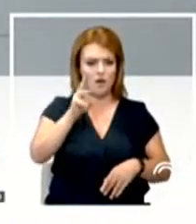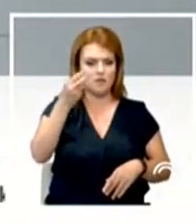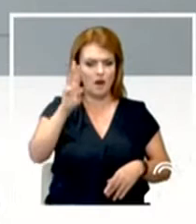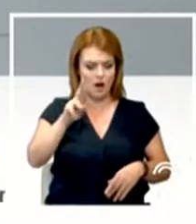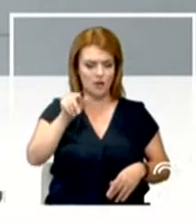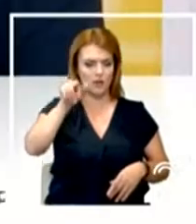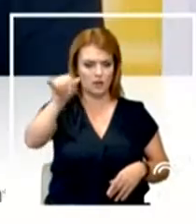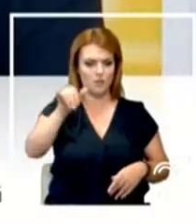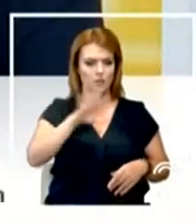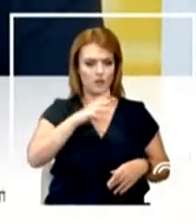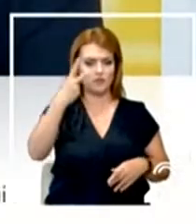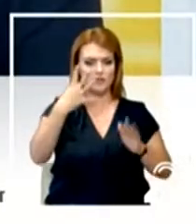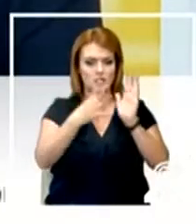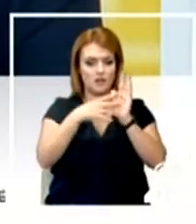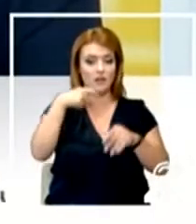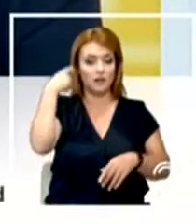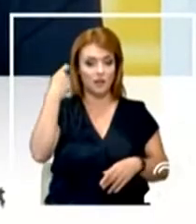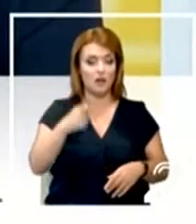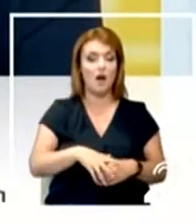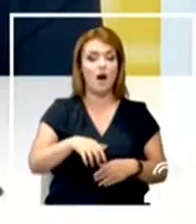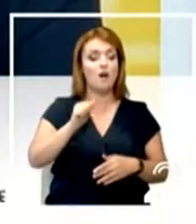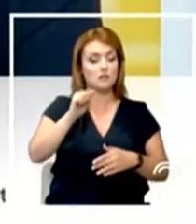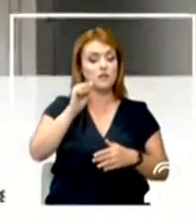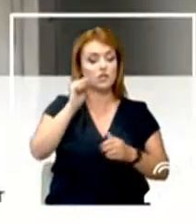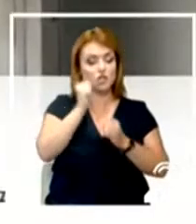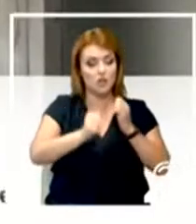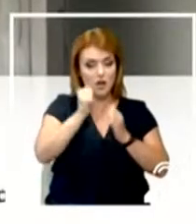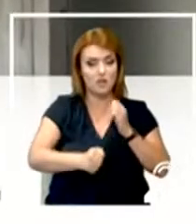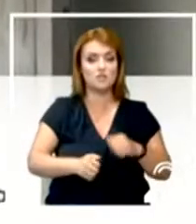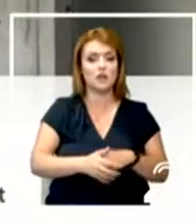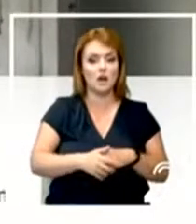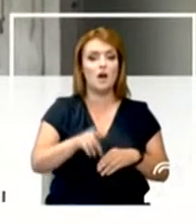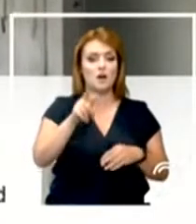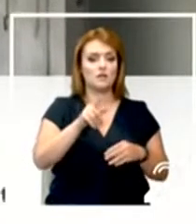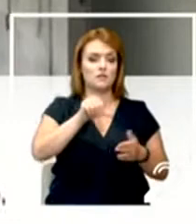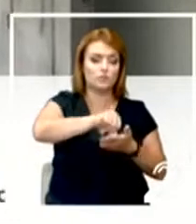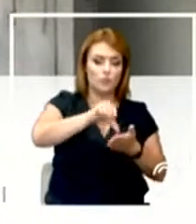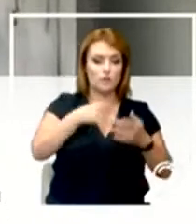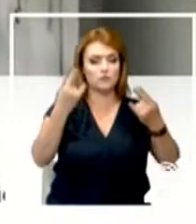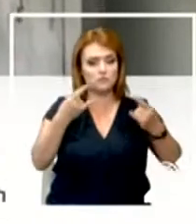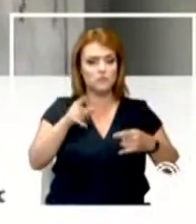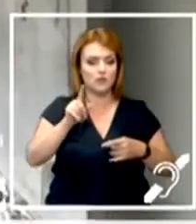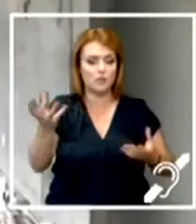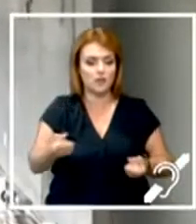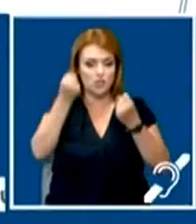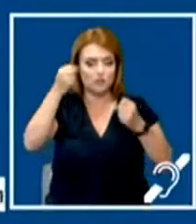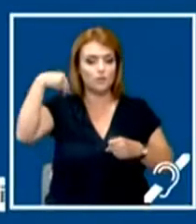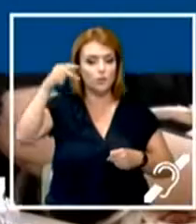și apărea deseori în public și în presă pentru a susține politica dusă de Kremlin și invazia din Ucraina.